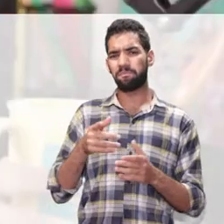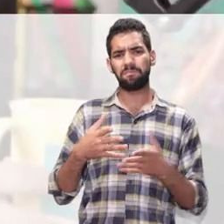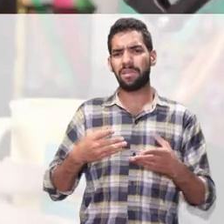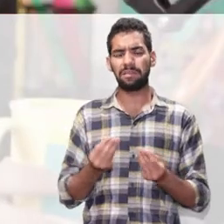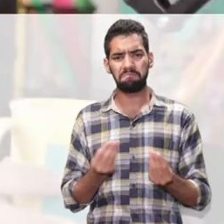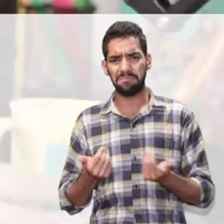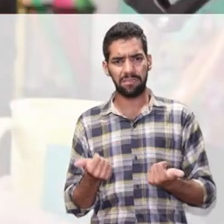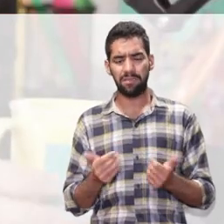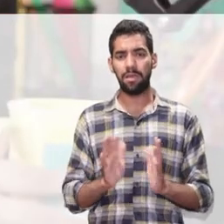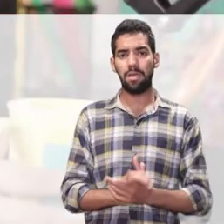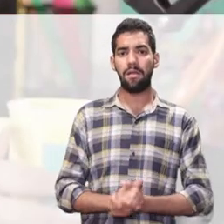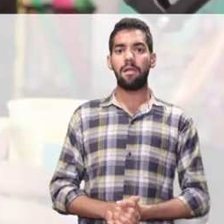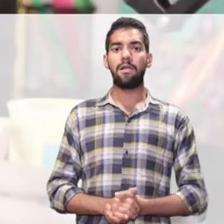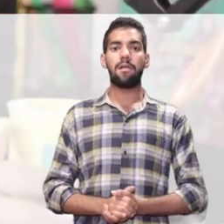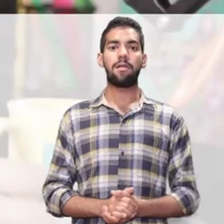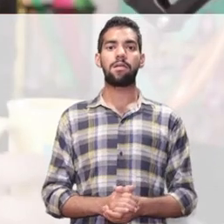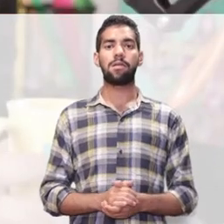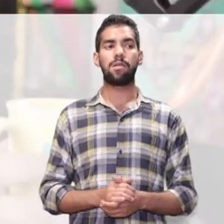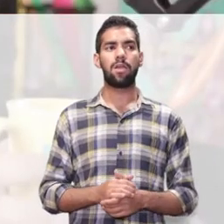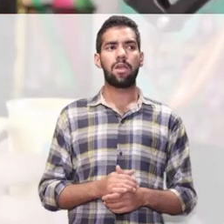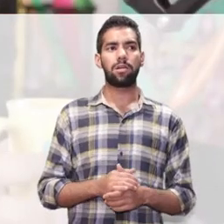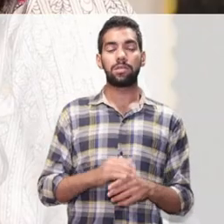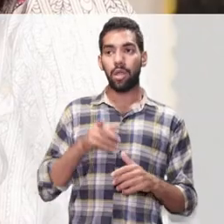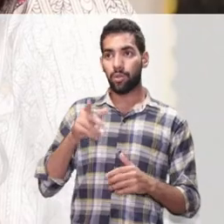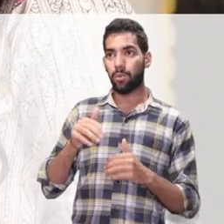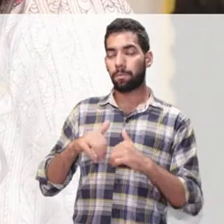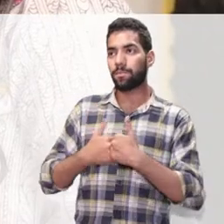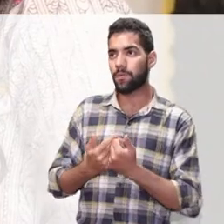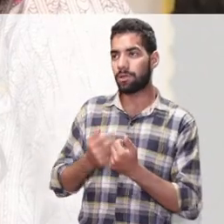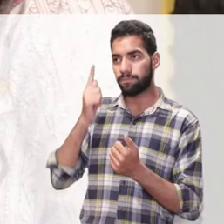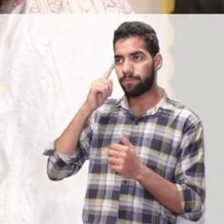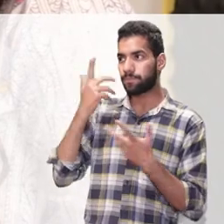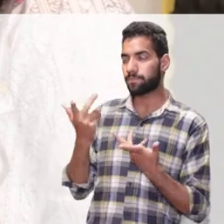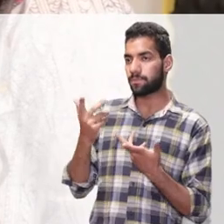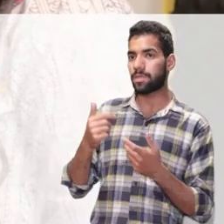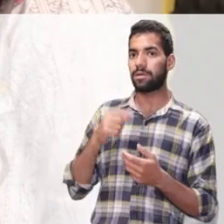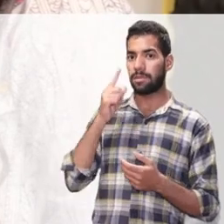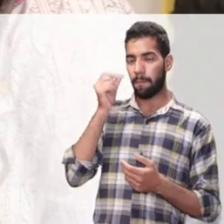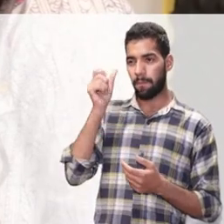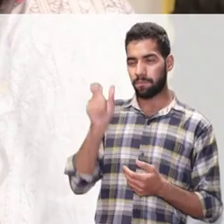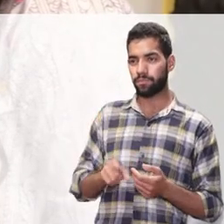को सबस्क्राइब करना न भूलें और सब्सक्राइब